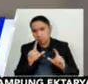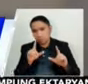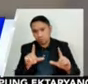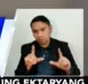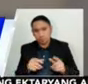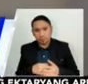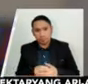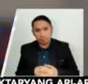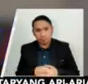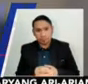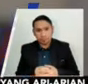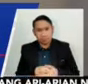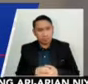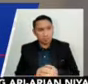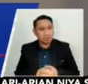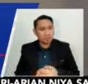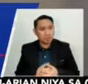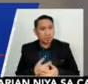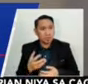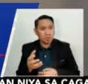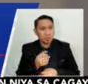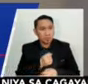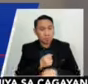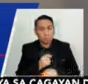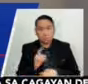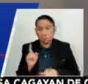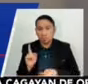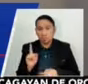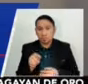Ang confiscated po natin ay